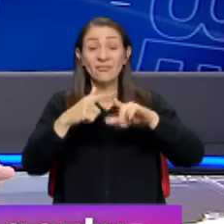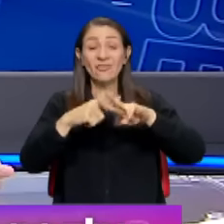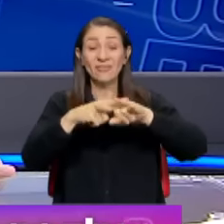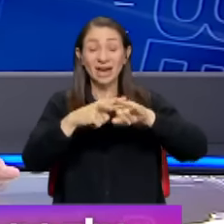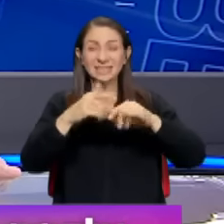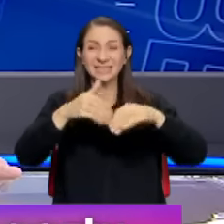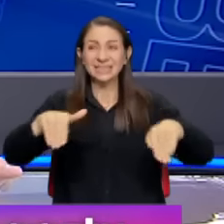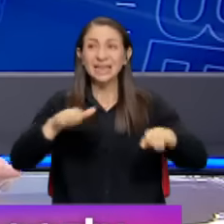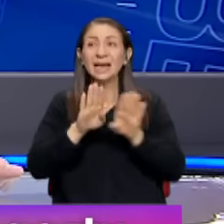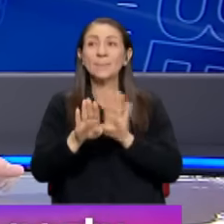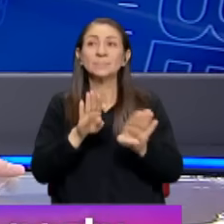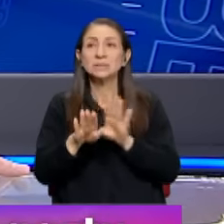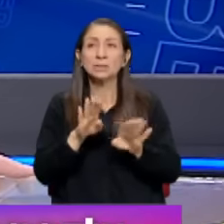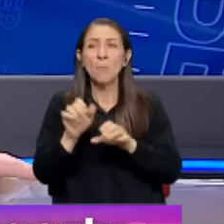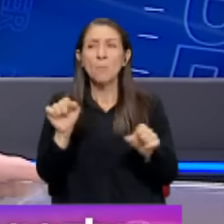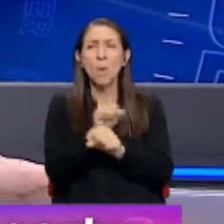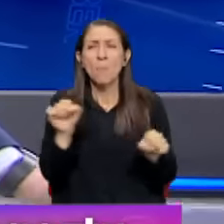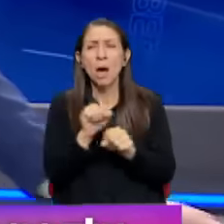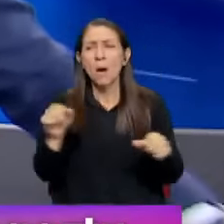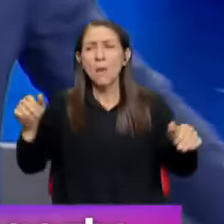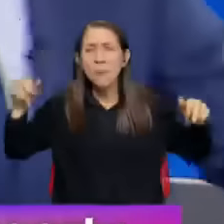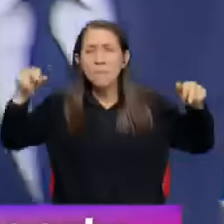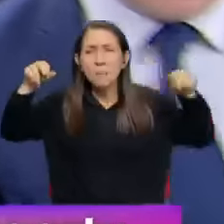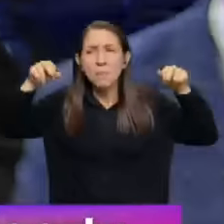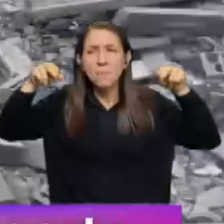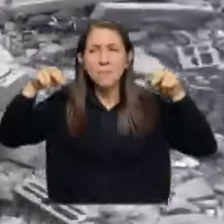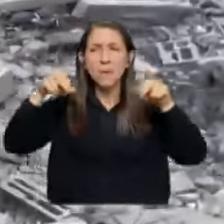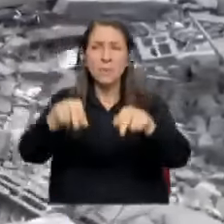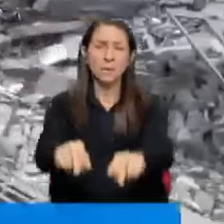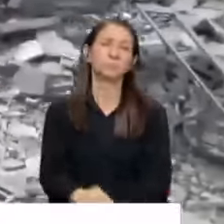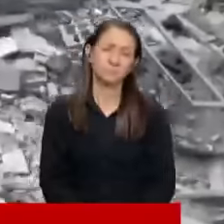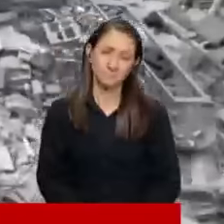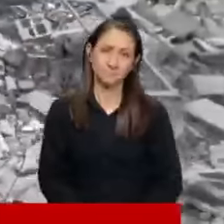sivillere bombalar yağdırıldı.